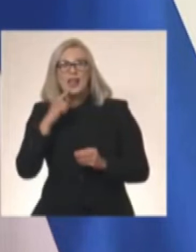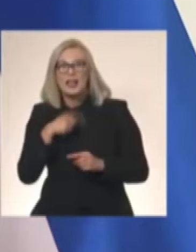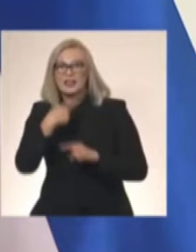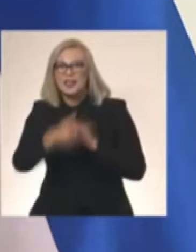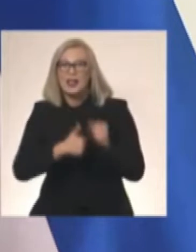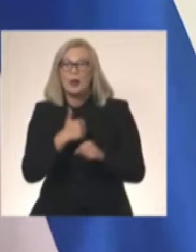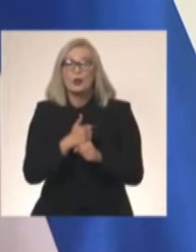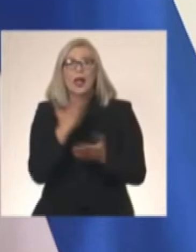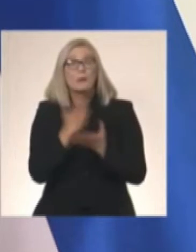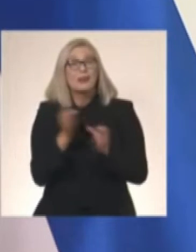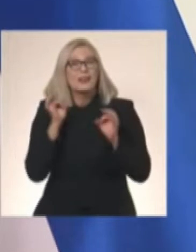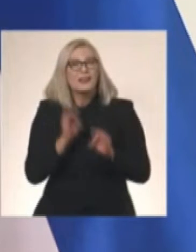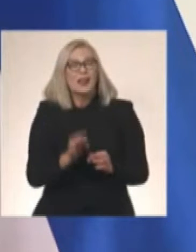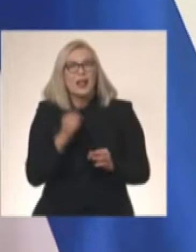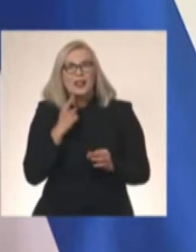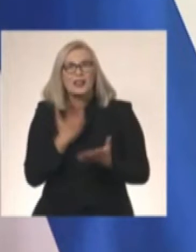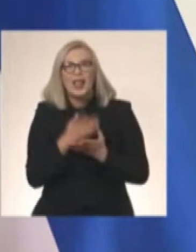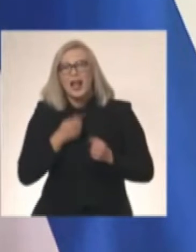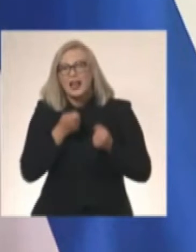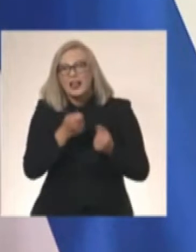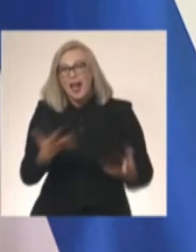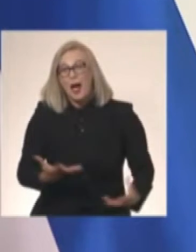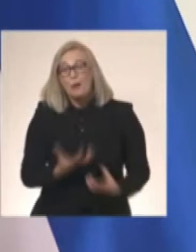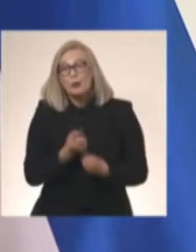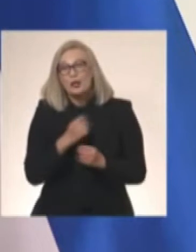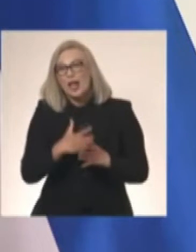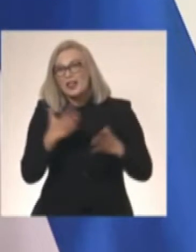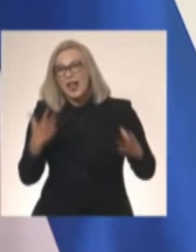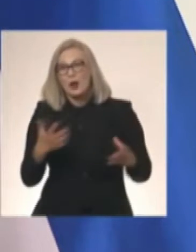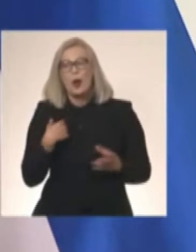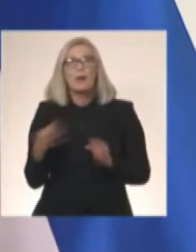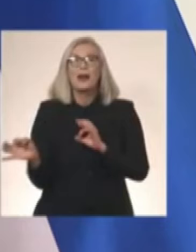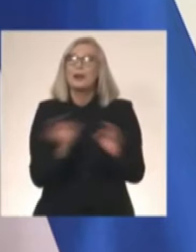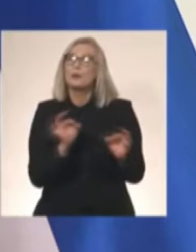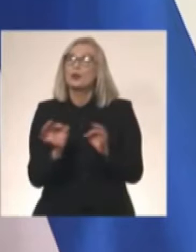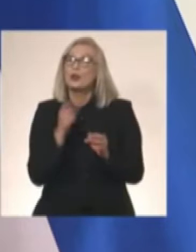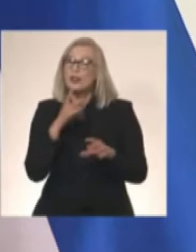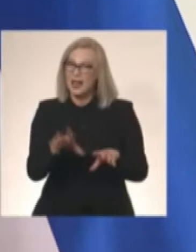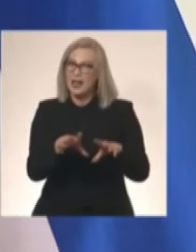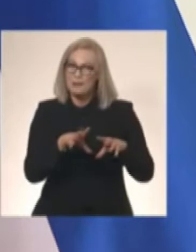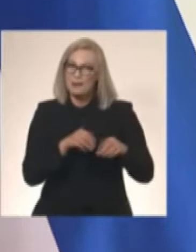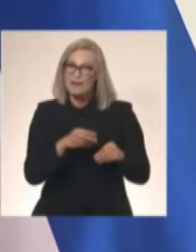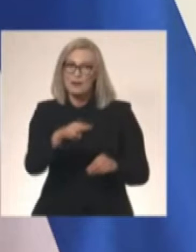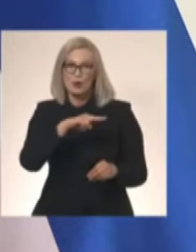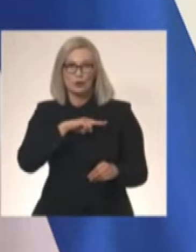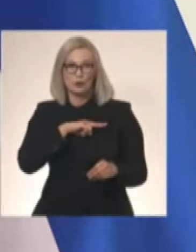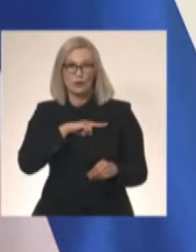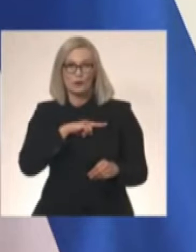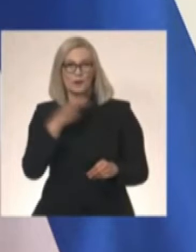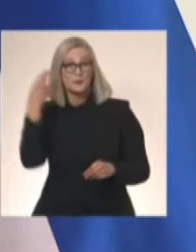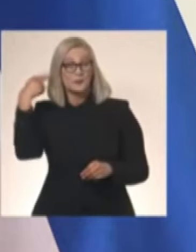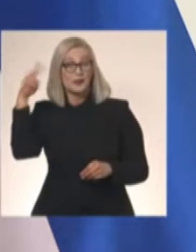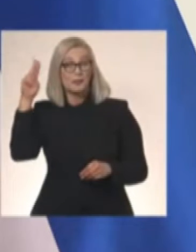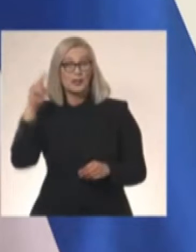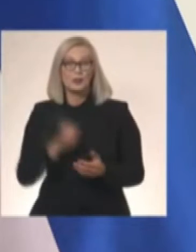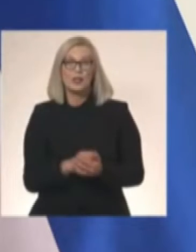Evropë. We are both ready to take a new and important... Finlanda dhe Suedia duhet së shpejti të bëhemi aliatët tuaj në NATO,